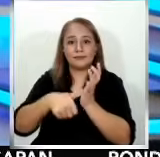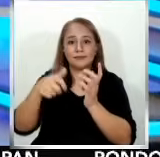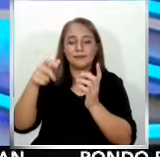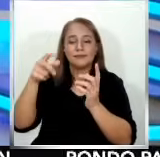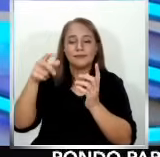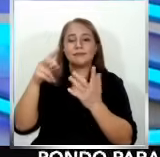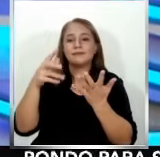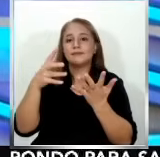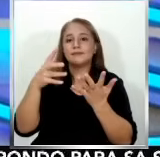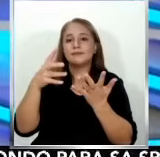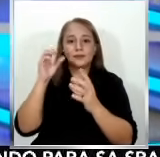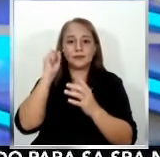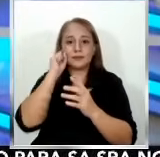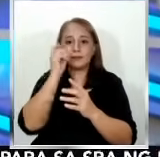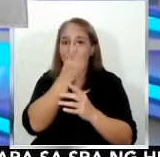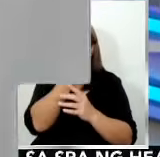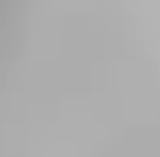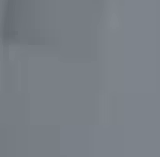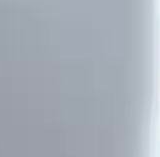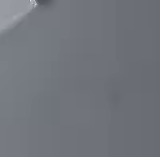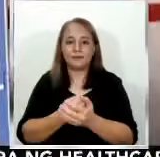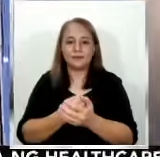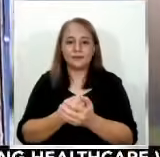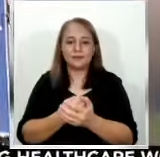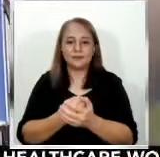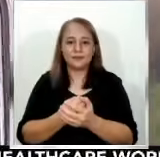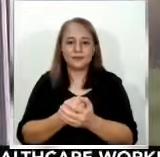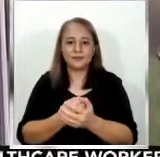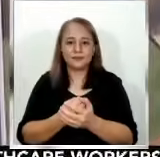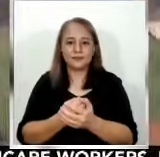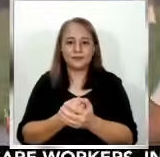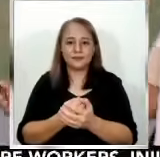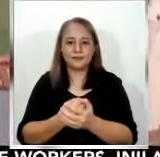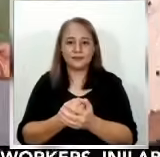Duterte. Nakatutok si Ivan Mayrina.